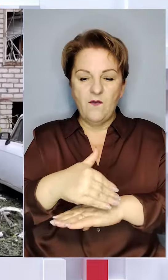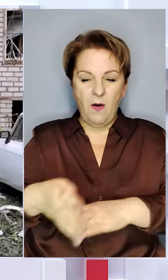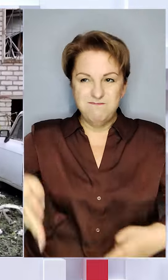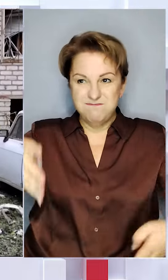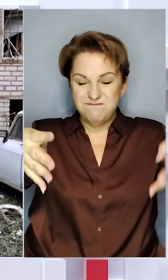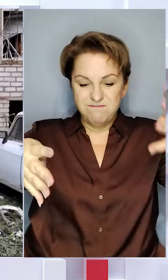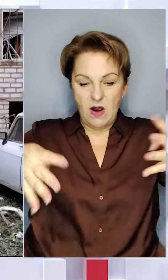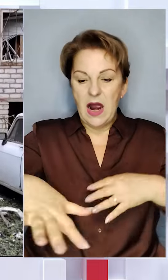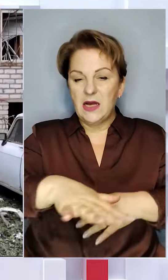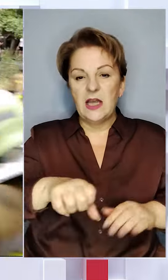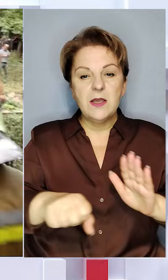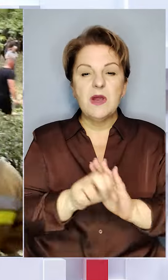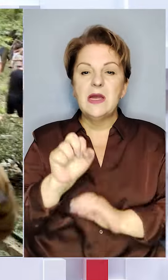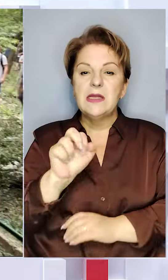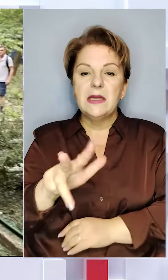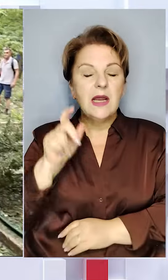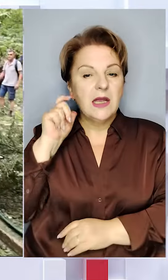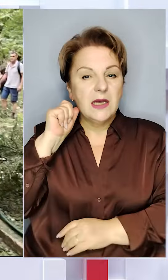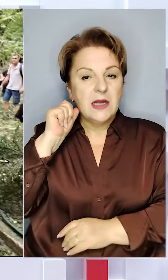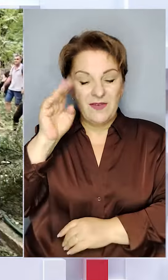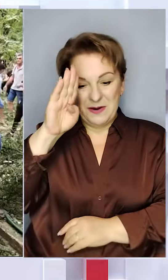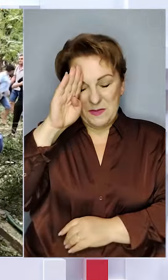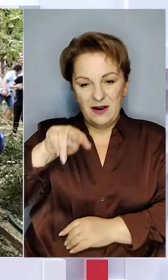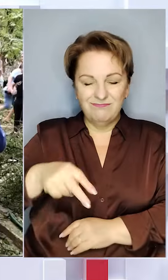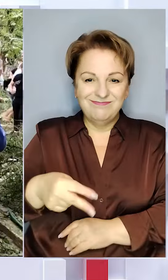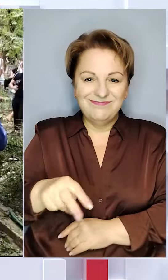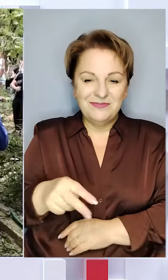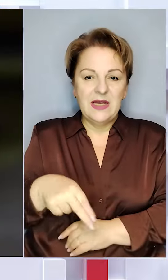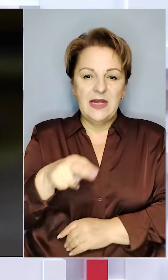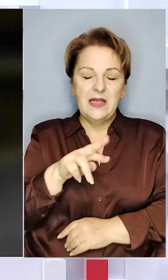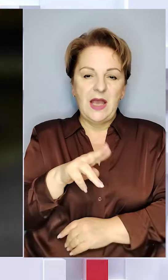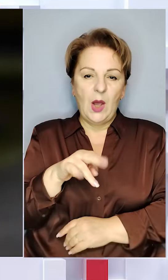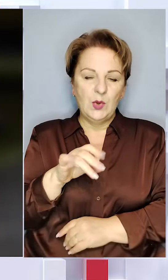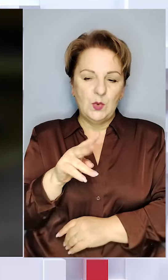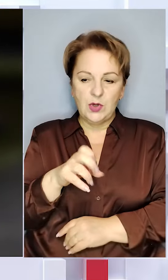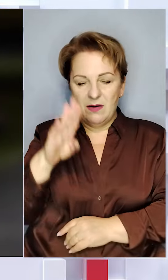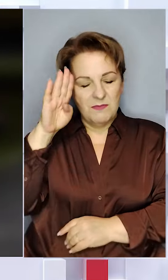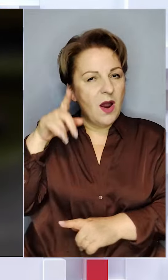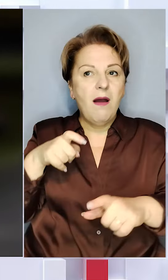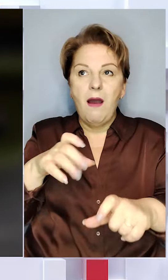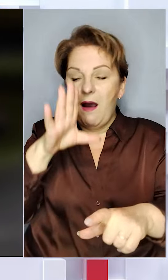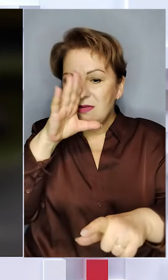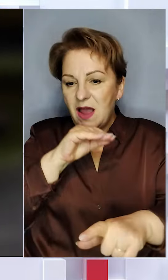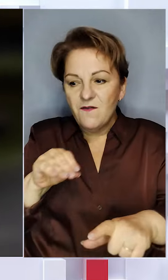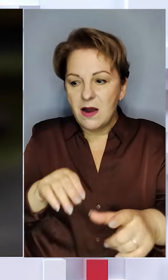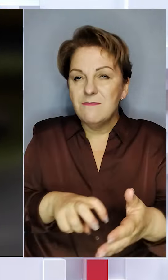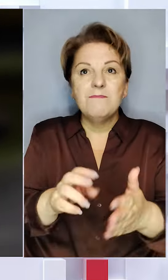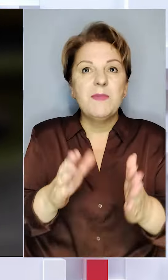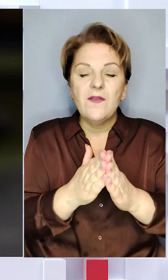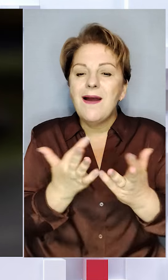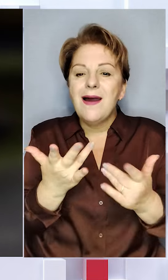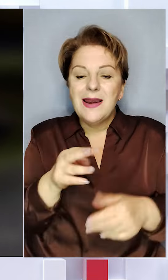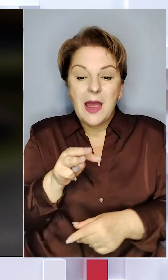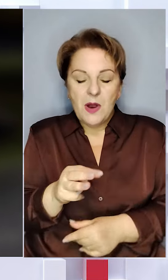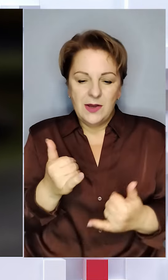дворі багатоповерхівки. На місці загинув 13-річний танцюрист Кирило Дядюшко. Хлопець не встиг добігти до свого під'їзду